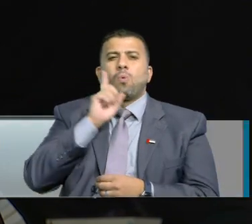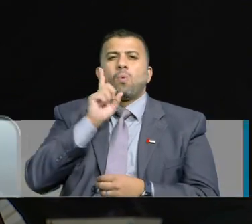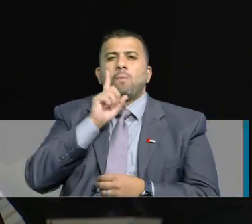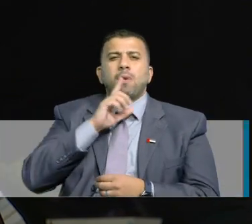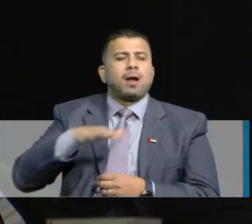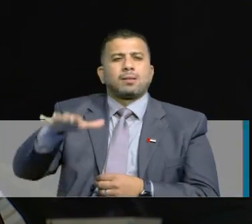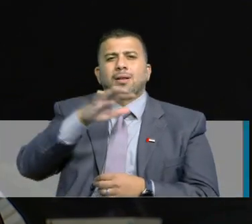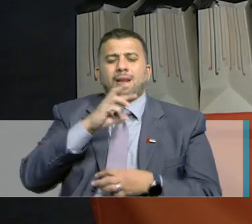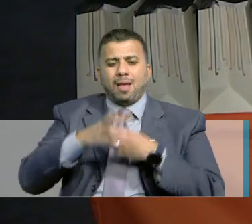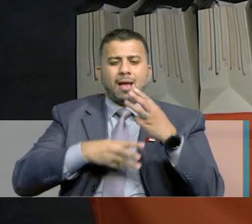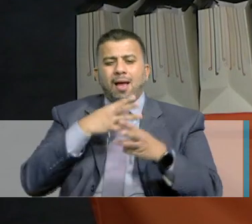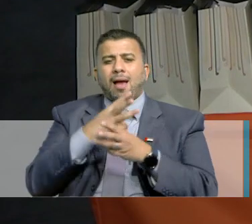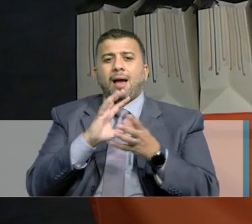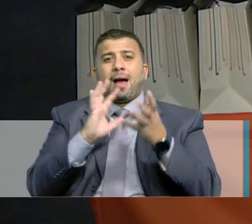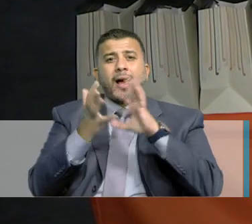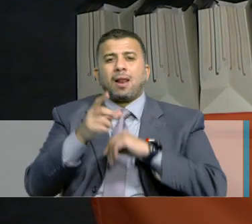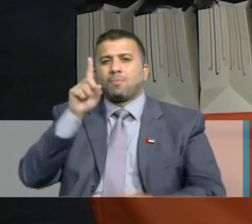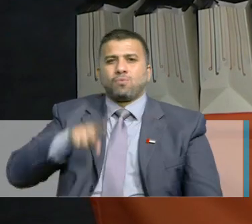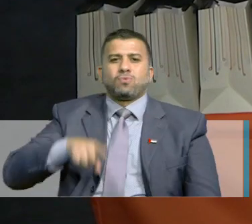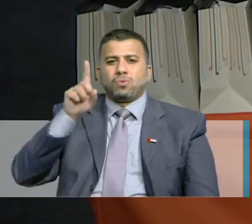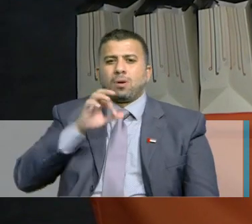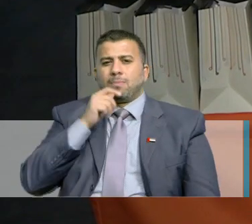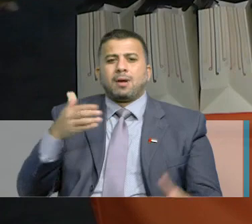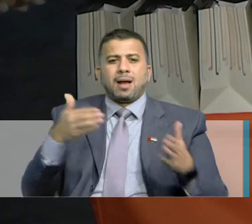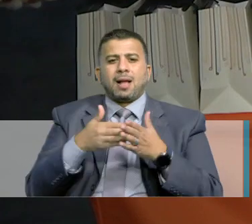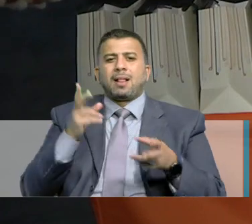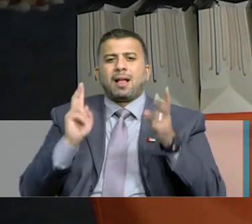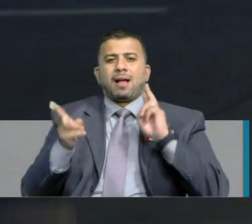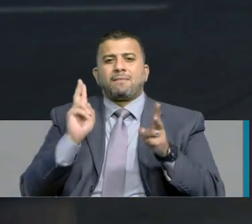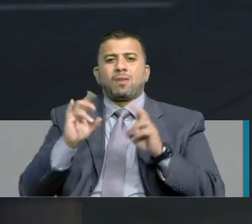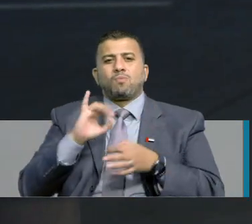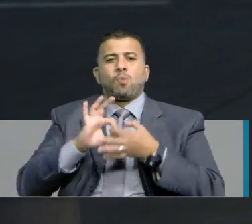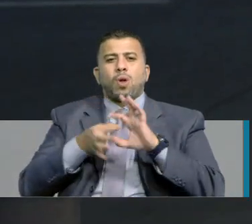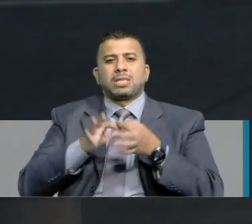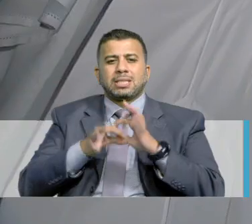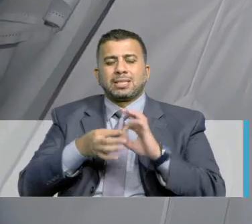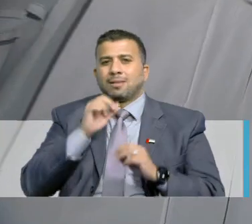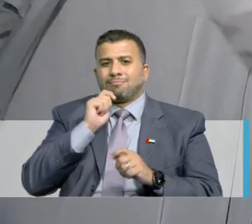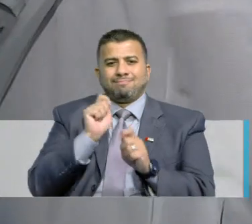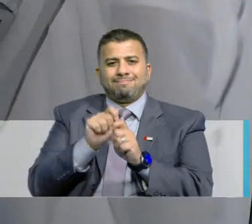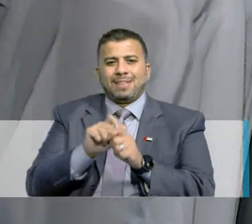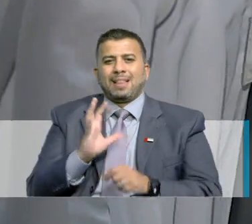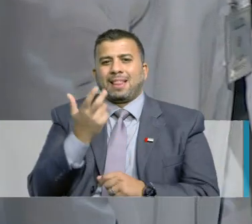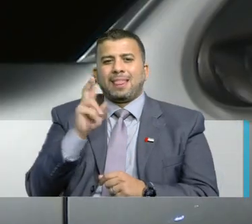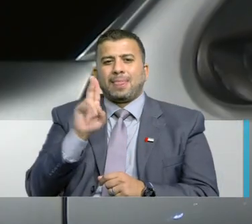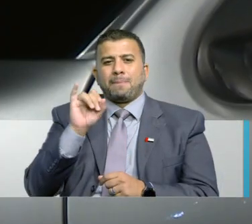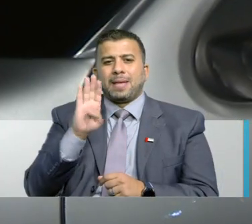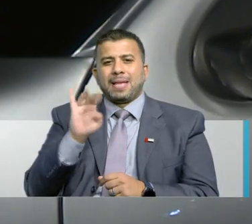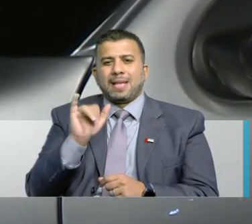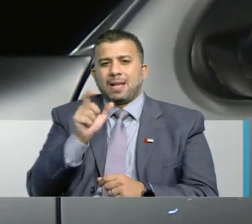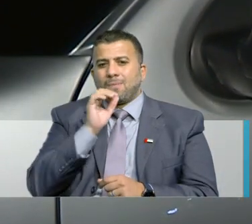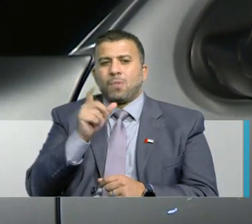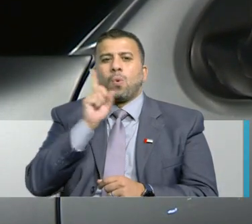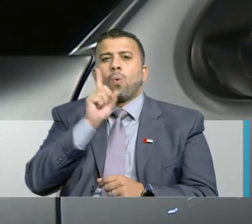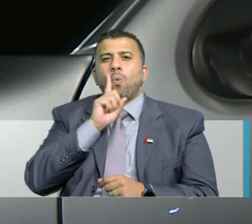العالم بهذا اليوم. وفي نهايه الحفل كرمت مؤسسه الشارقه للتمكين الاجتماعي مجموعه